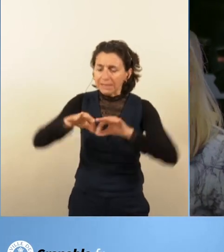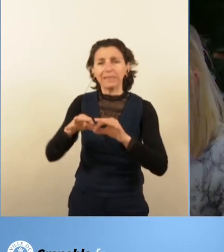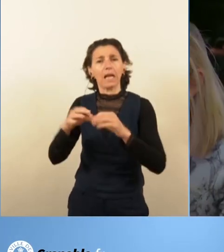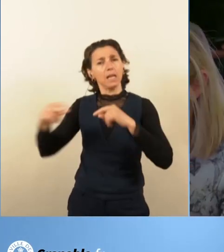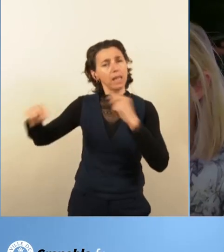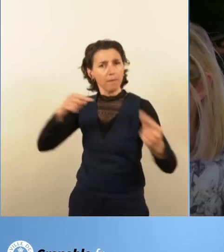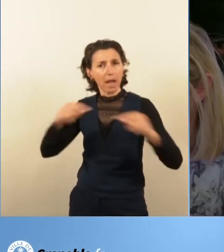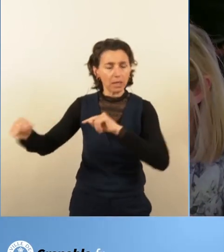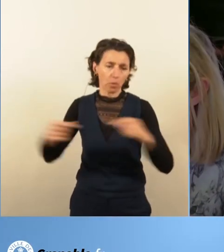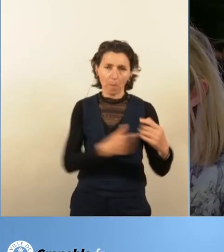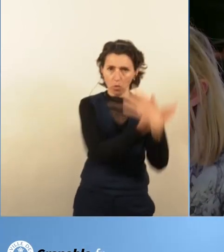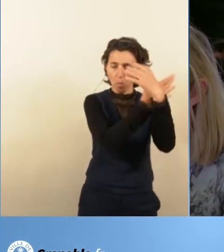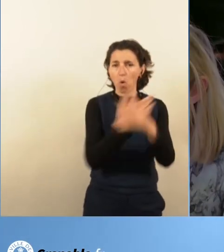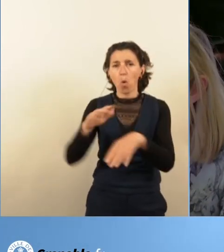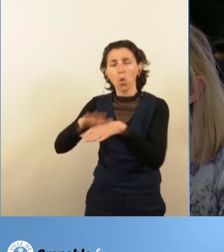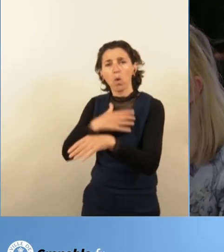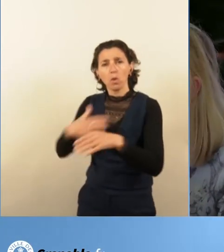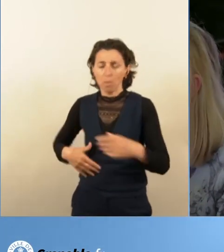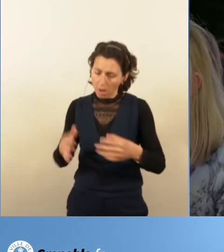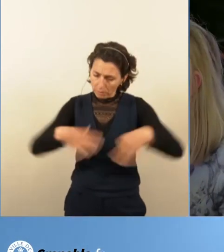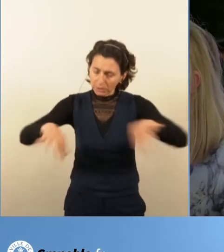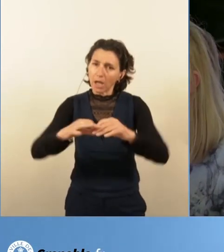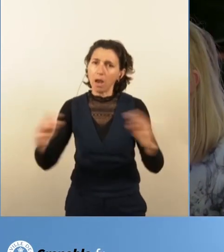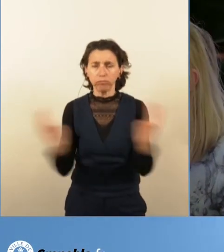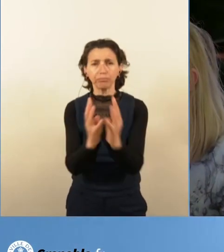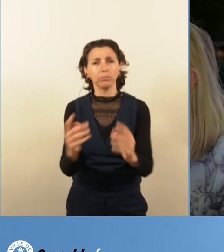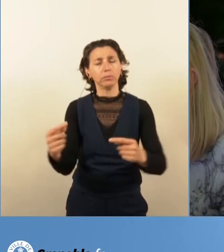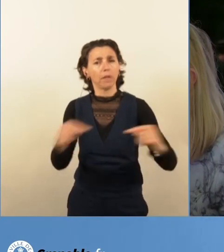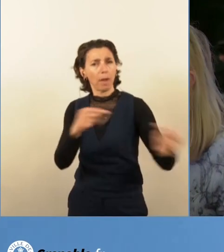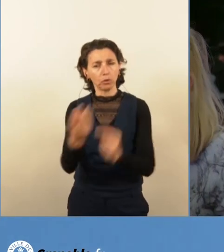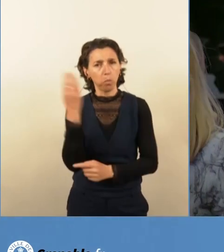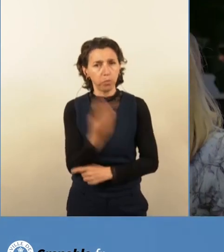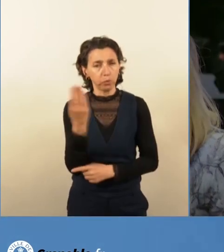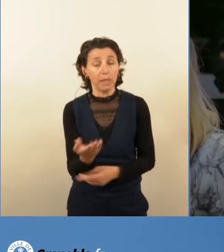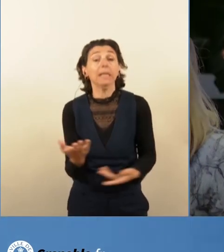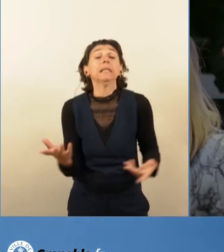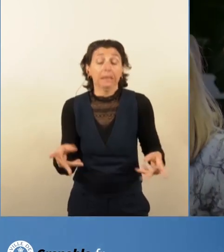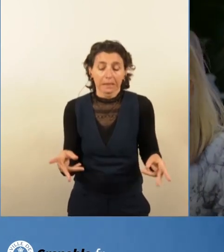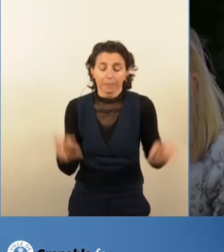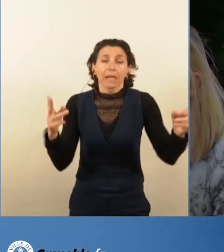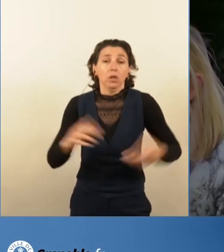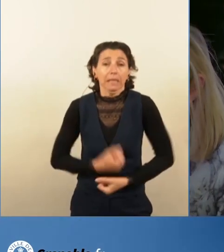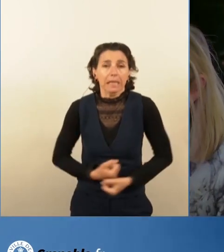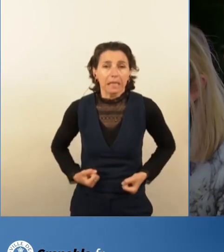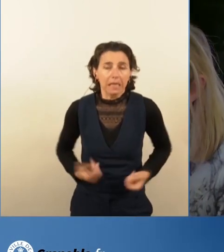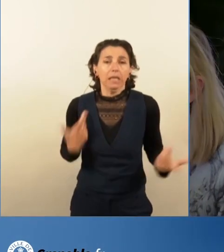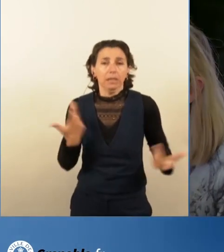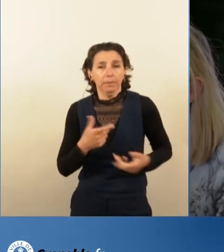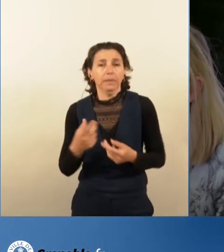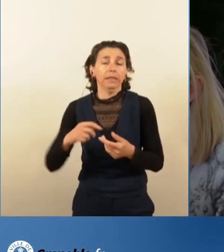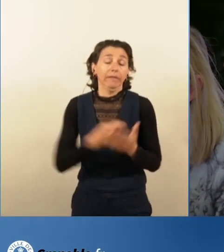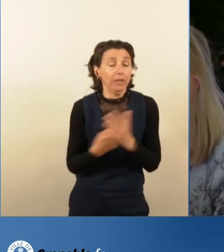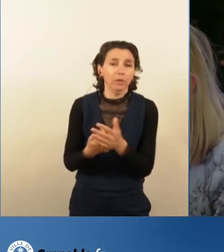le conseil municipal nous pensons que dans une période de diète et de difficultés financières suite été